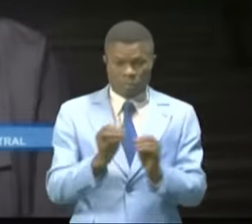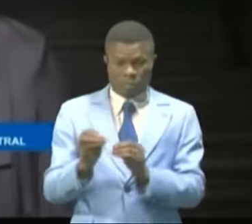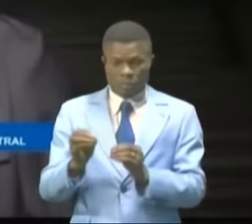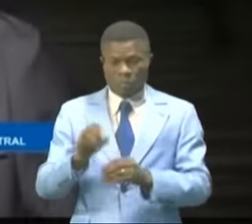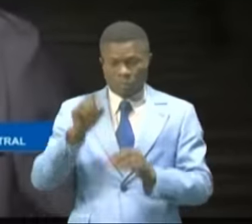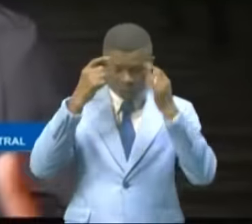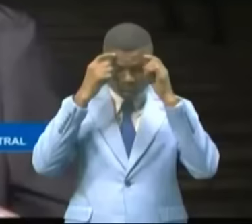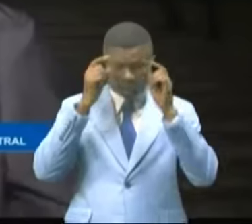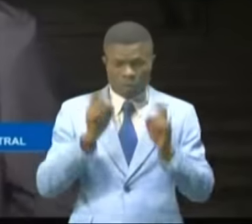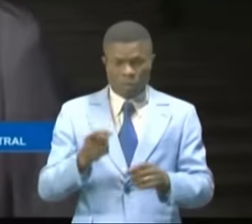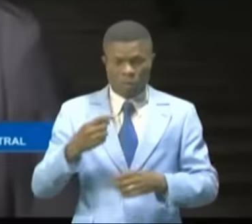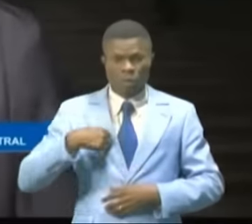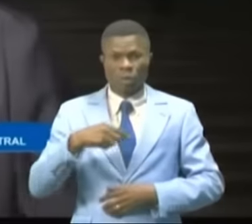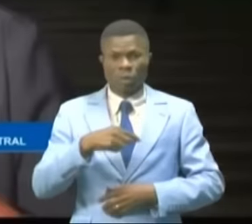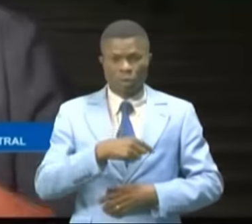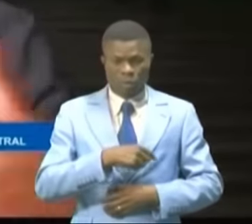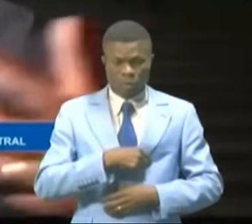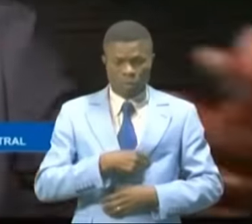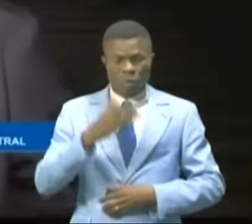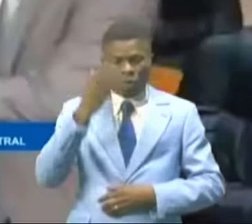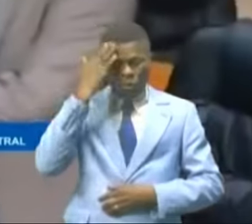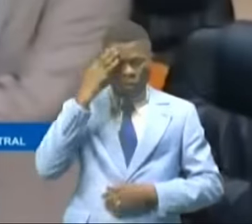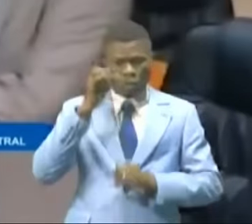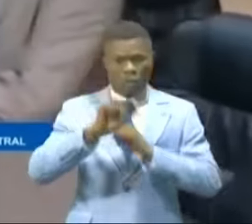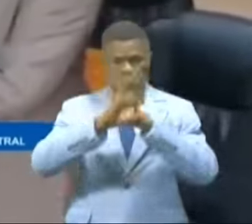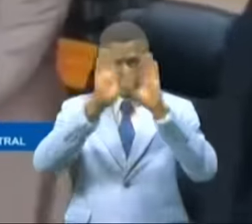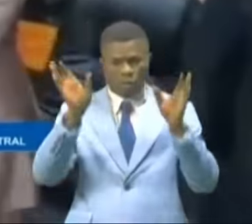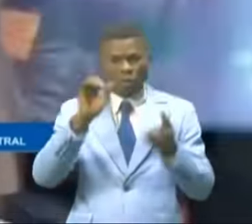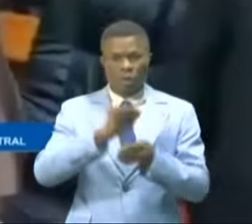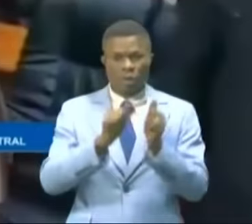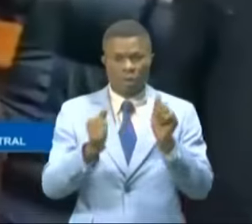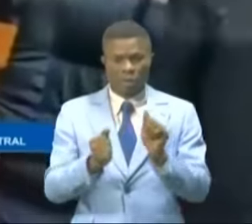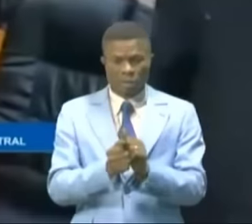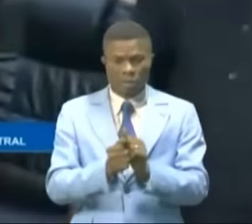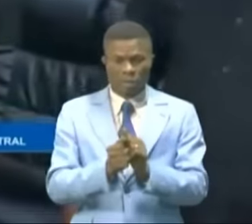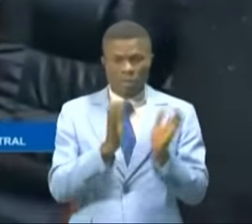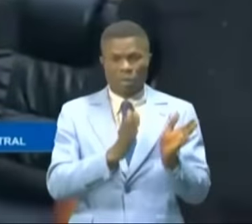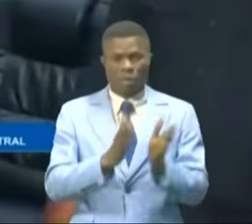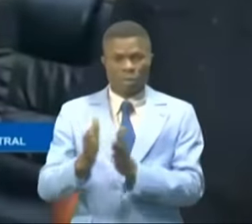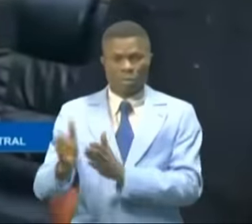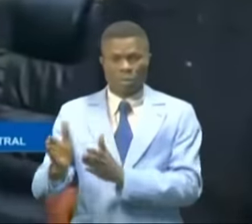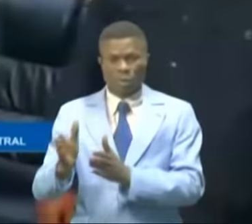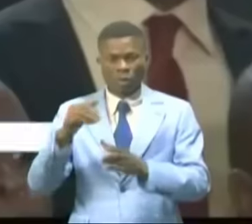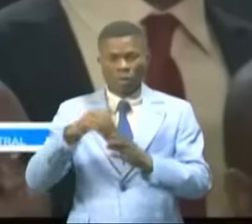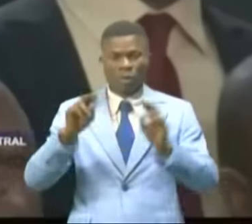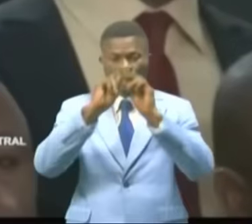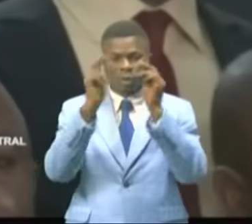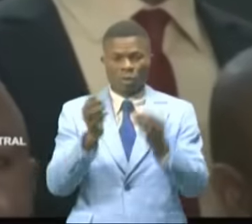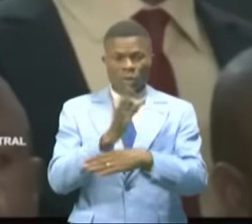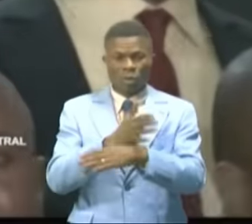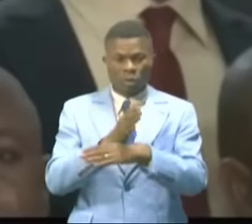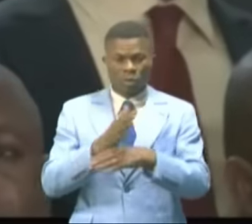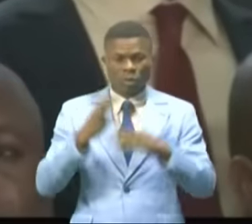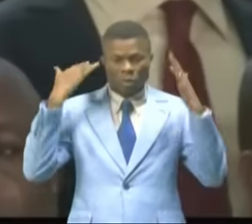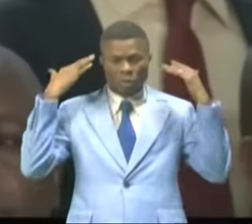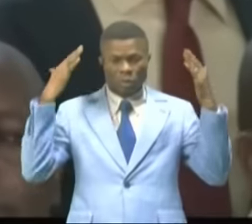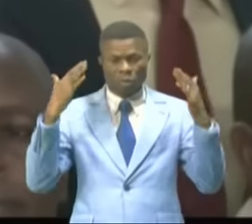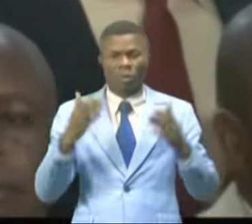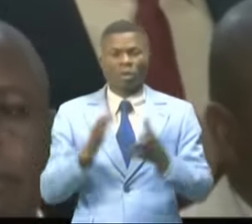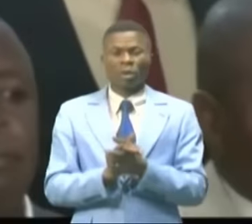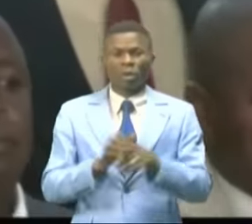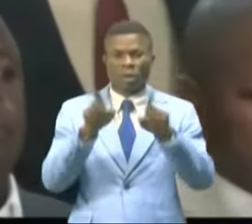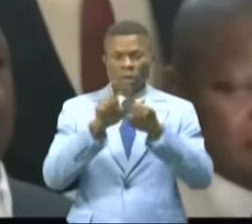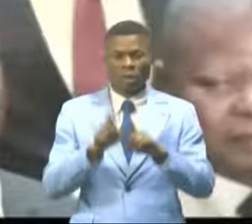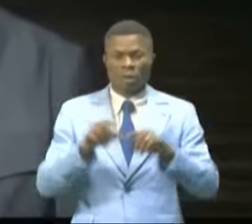puissions être éclairé sur tout ce qui se distille dans les réseaux sociaux. Le président de l'Assemblée, il